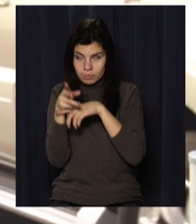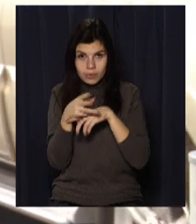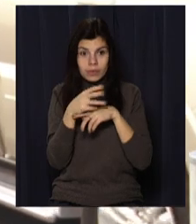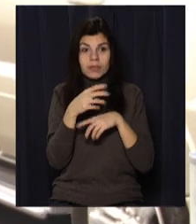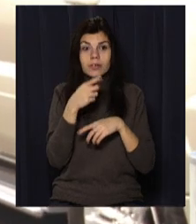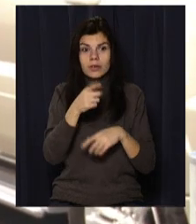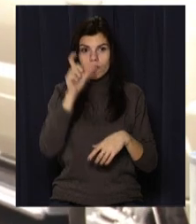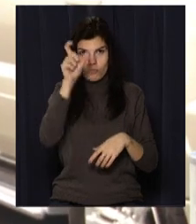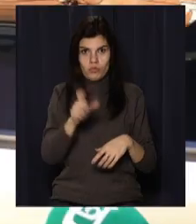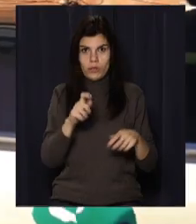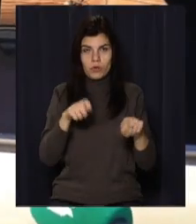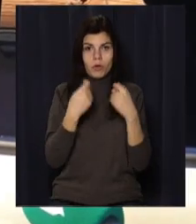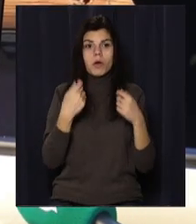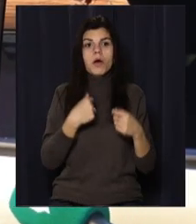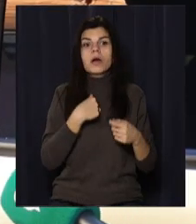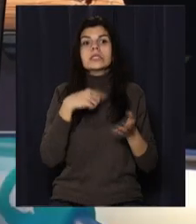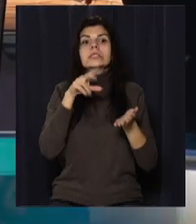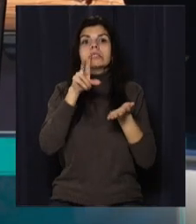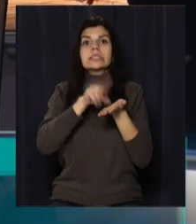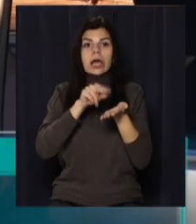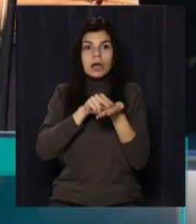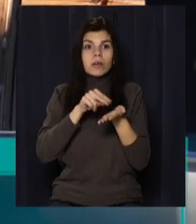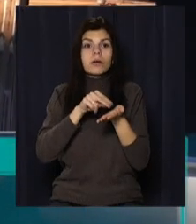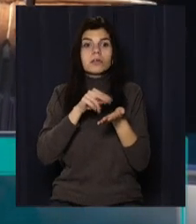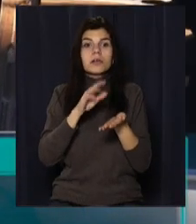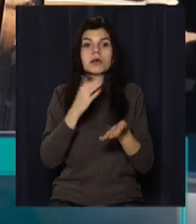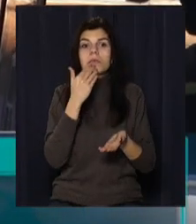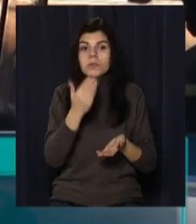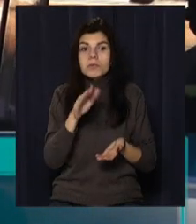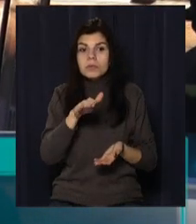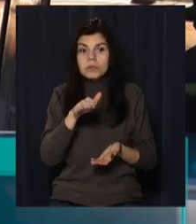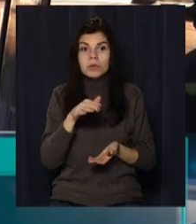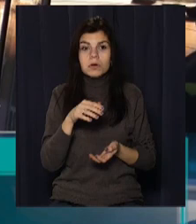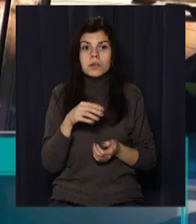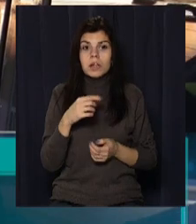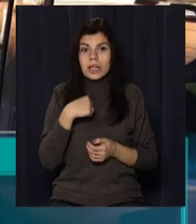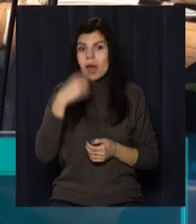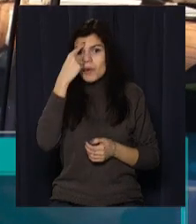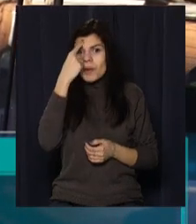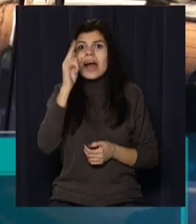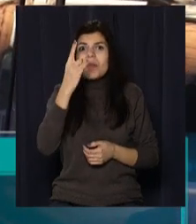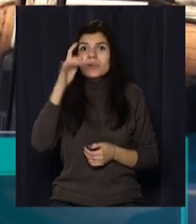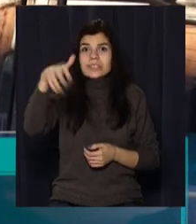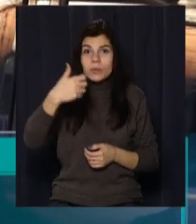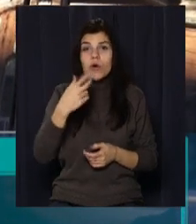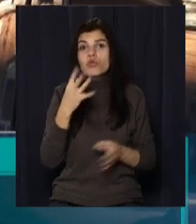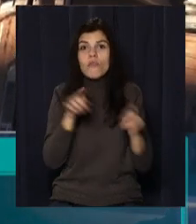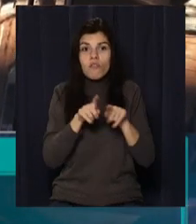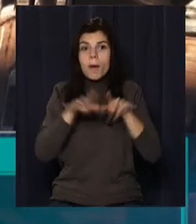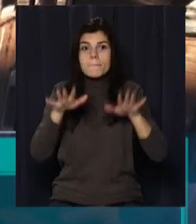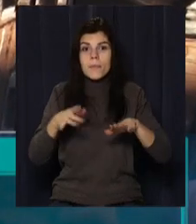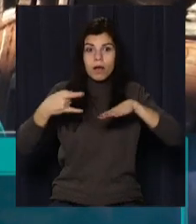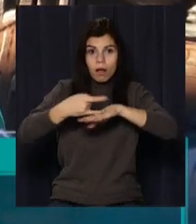Змушені запис перервати. Ви, извините, я розумію, що ви за дитином зі школи, але ви непосередньо в близості від пішохідного переходу стоїте. Скажіть,